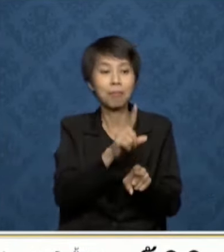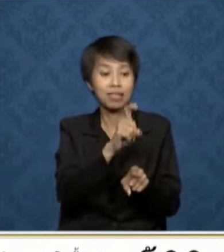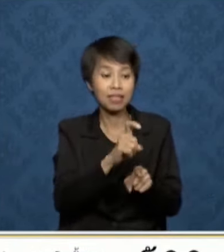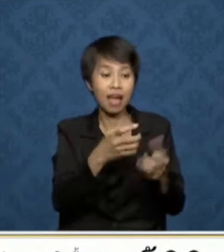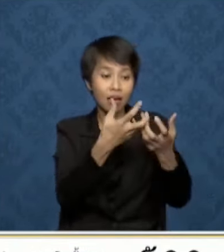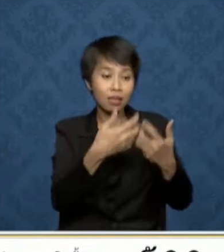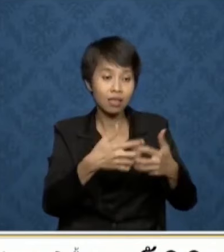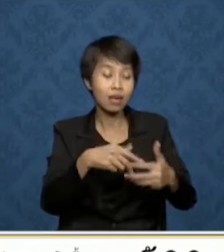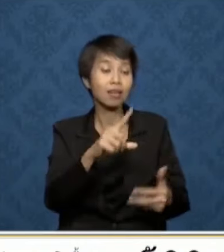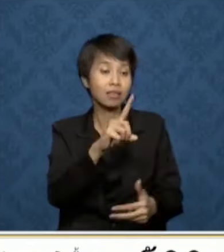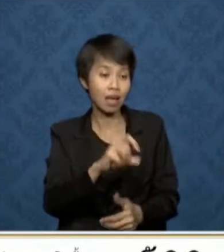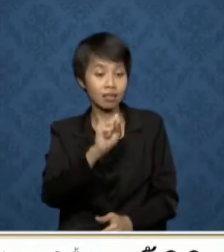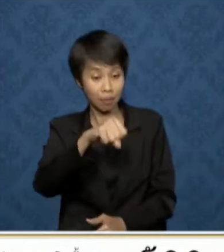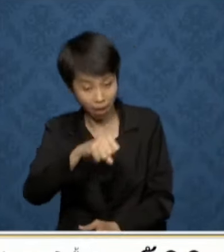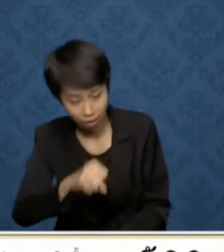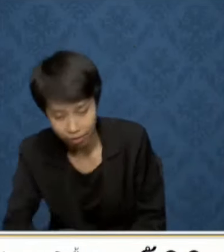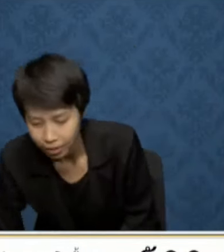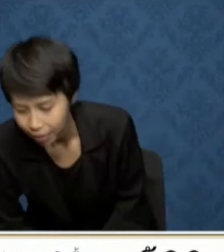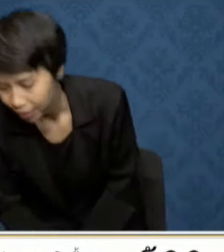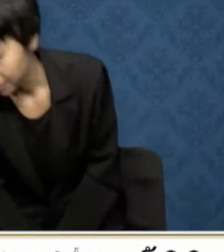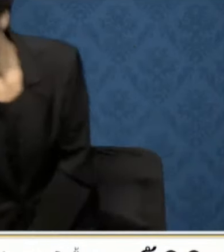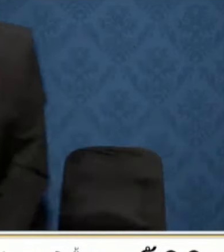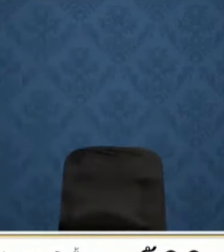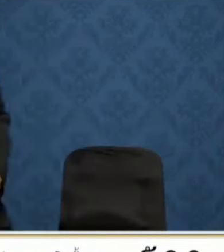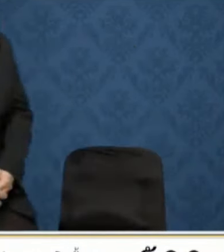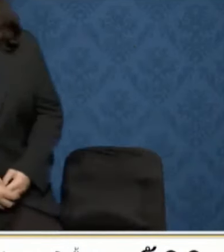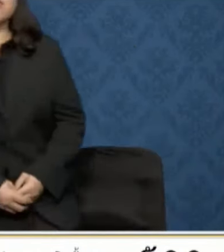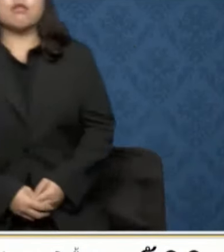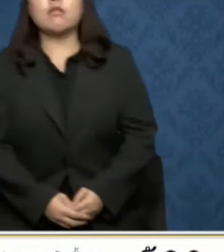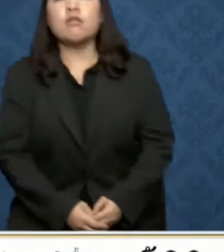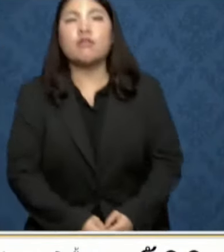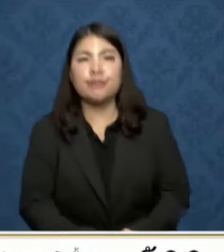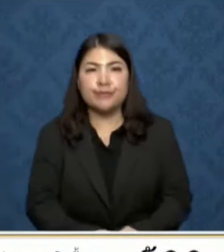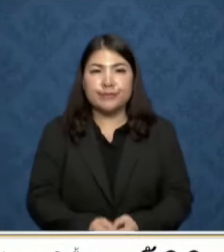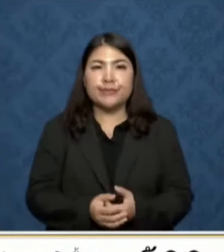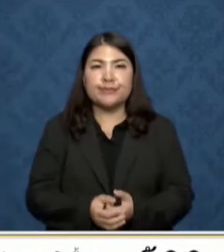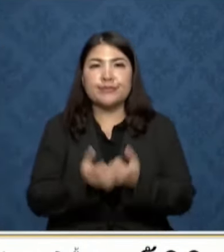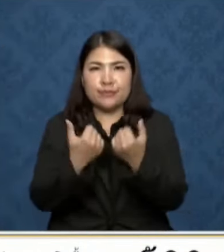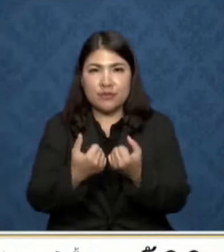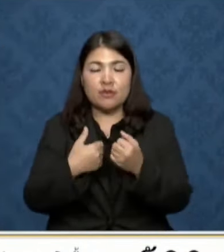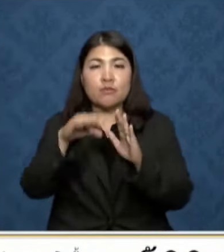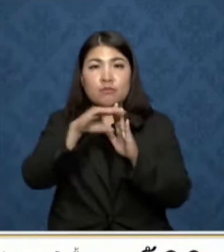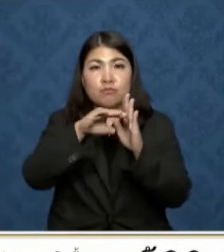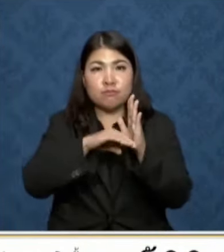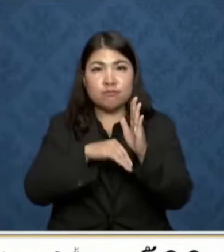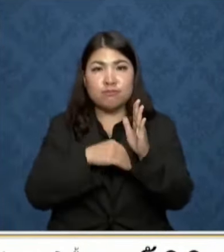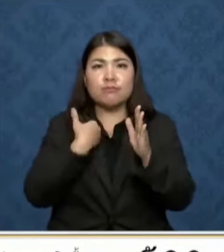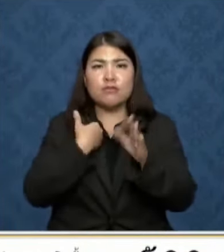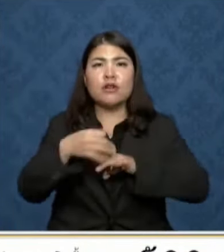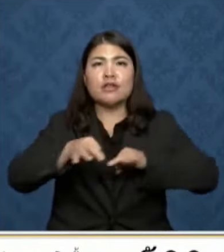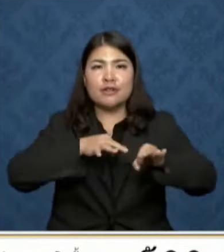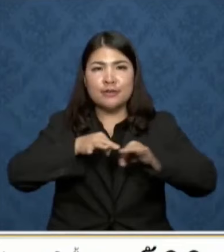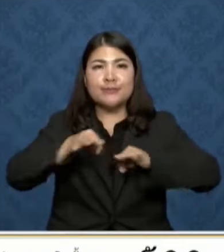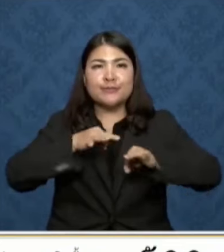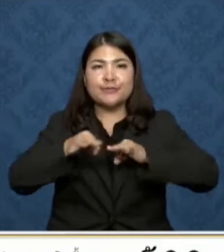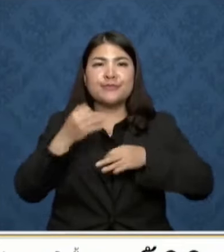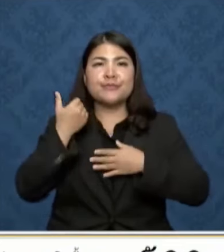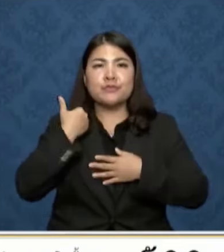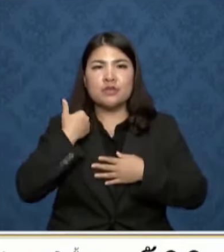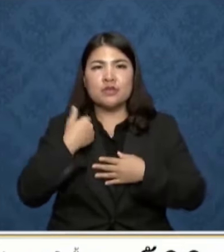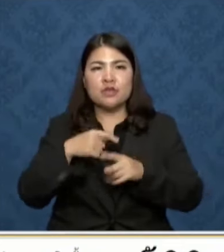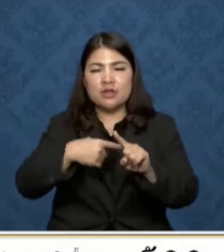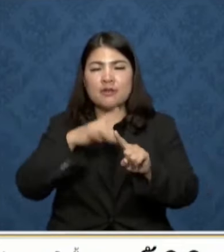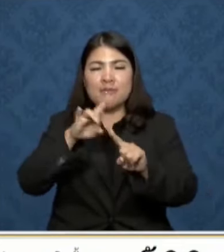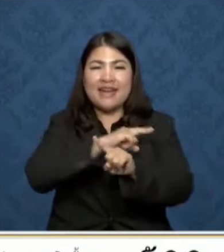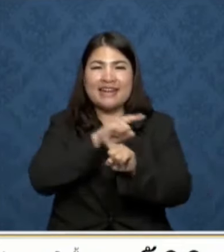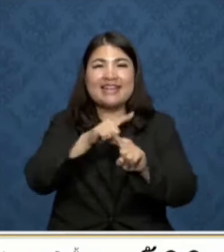ดสะและถัไปครับขออนุญญต ไ่เรียงทํารายเพื่อความเข้ใจทําทัครัเมสัครผมบอกแล้เOUGHยีบสอง